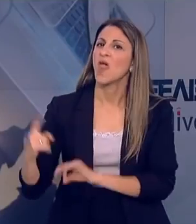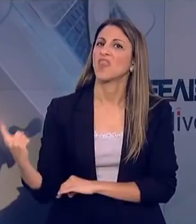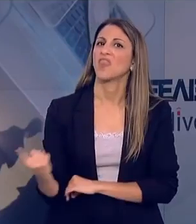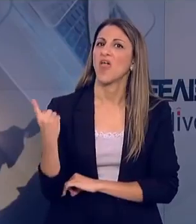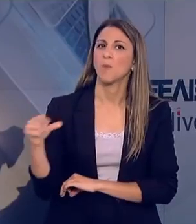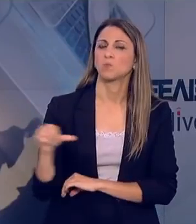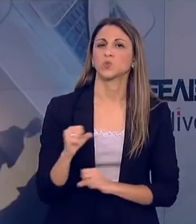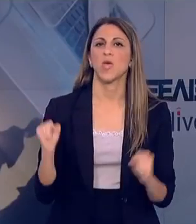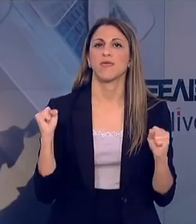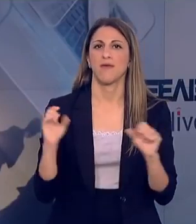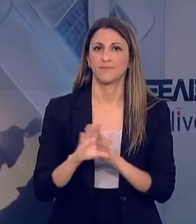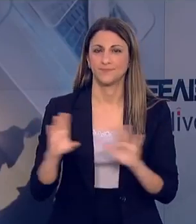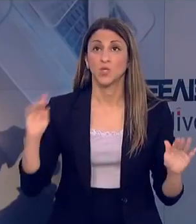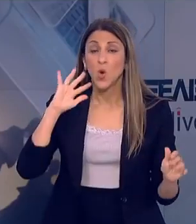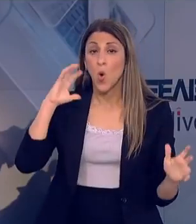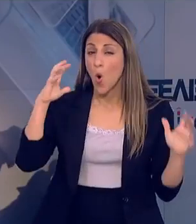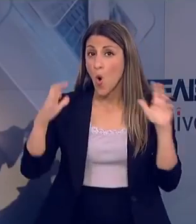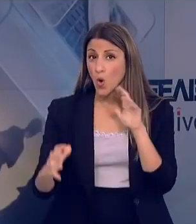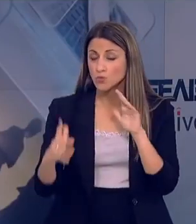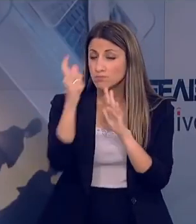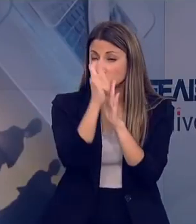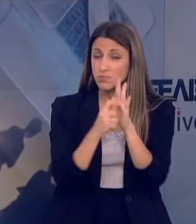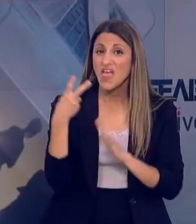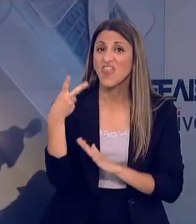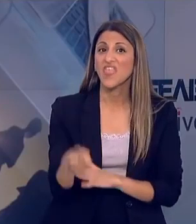καλά. Παγκόσμια έχουν καταγραφεί